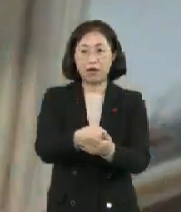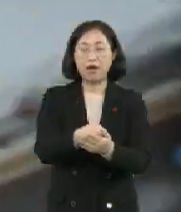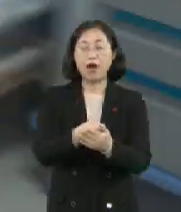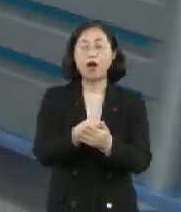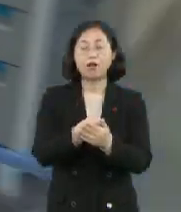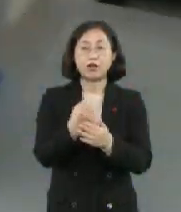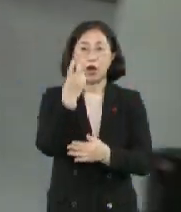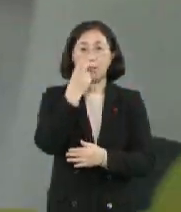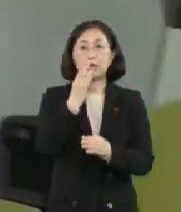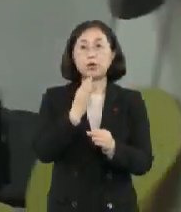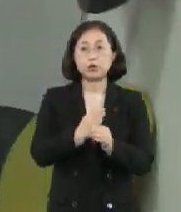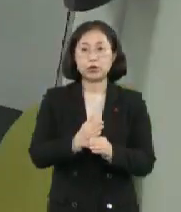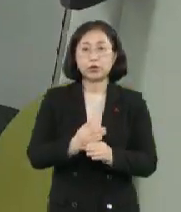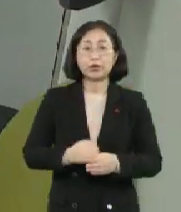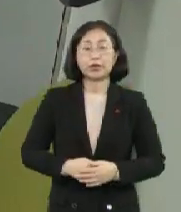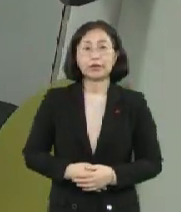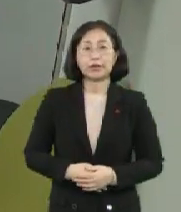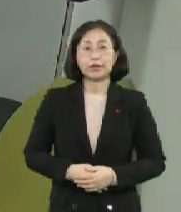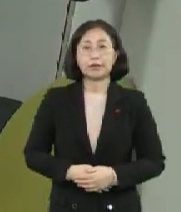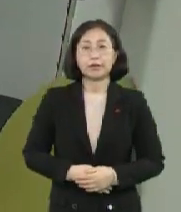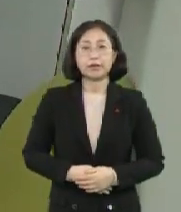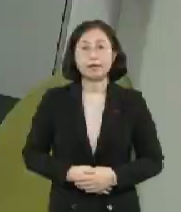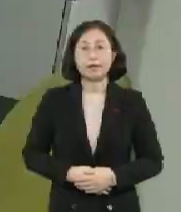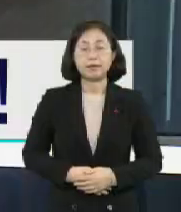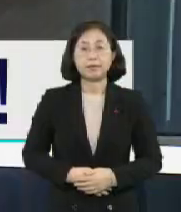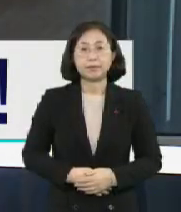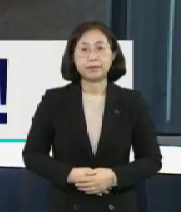있습니다. TJB 장석영입니다.